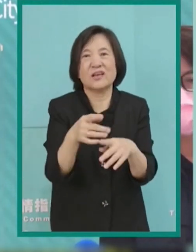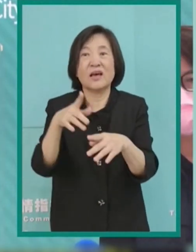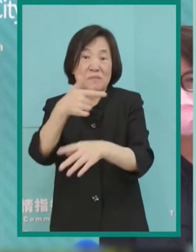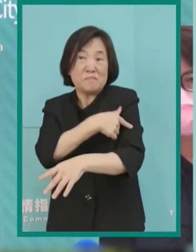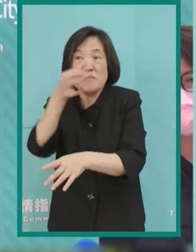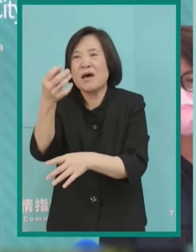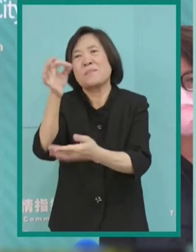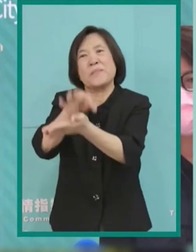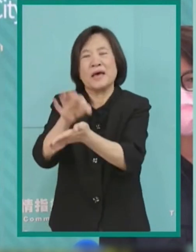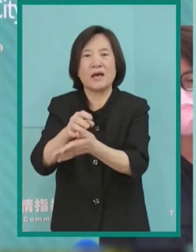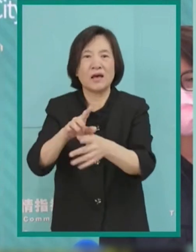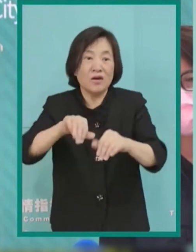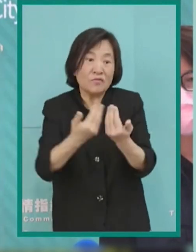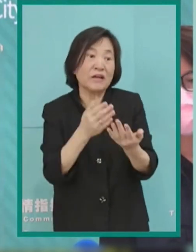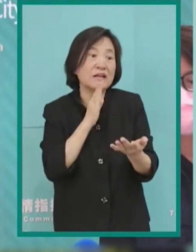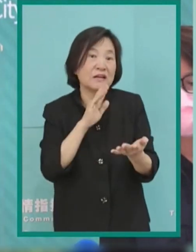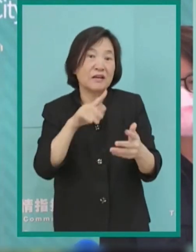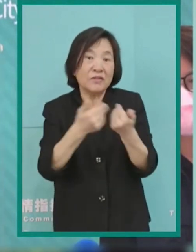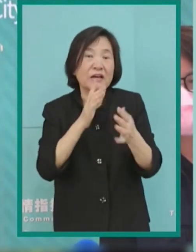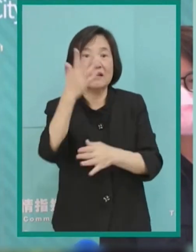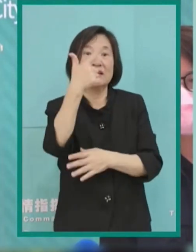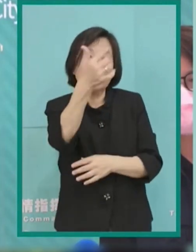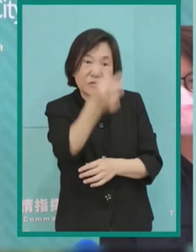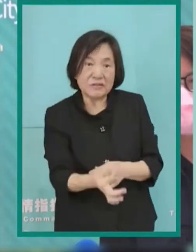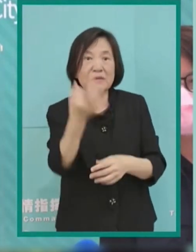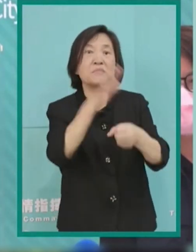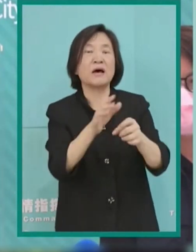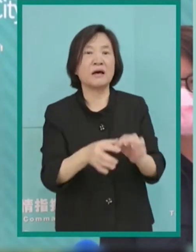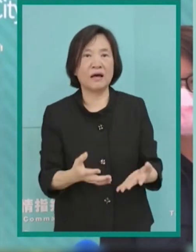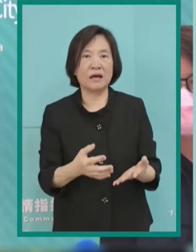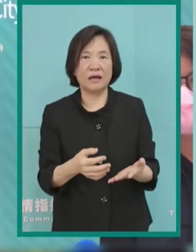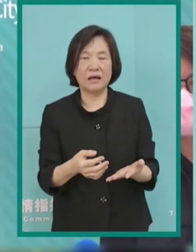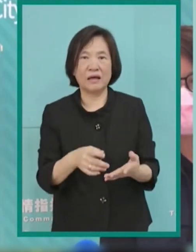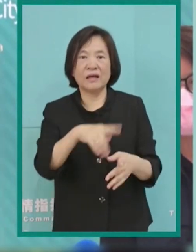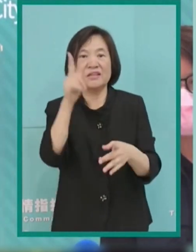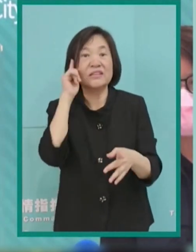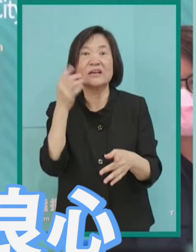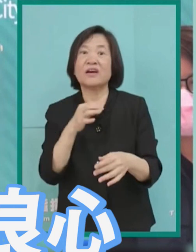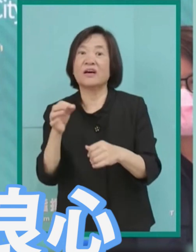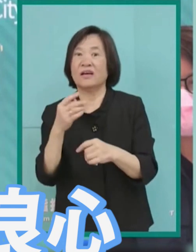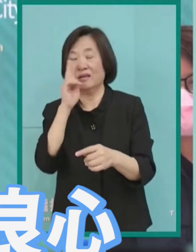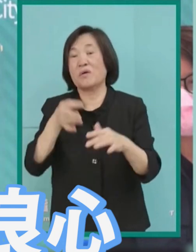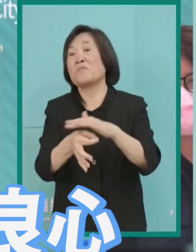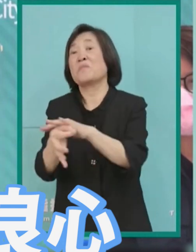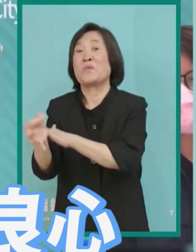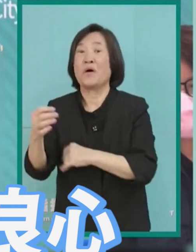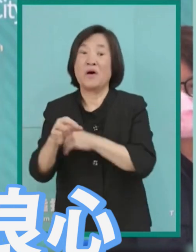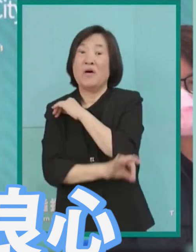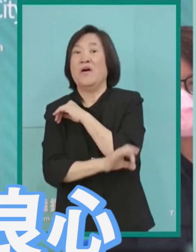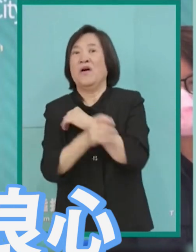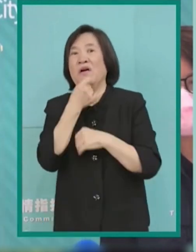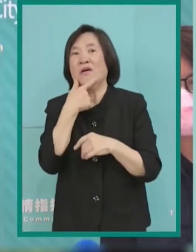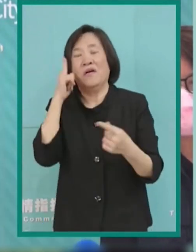你不解决，然后再去搞个6000亿，白条我看嘛，变那嘴钱，你知道？我讲这还是政治，还是要有